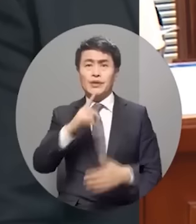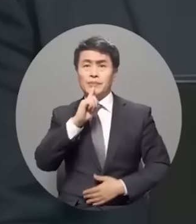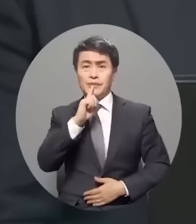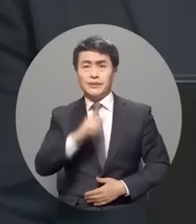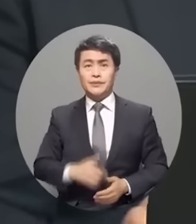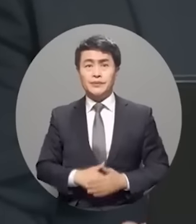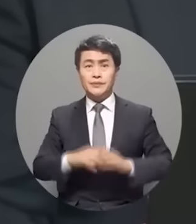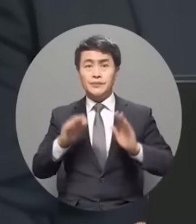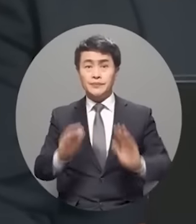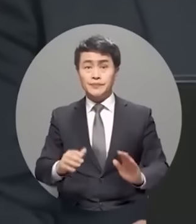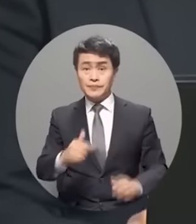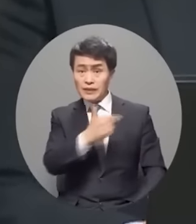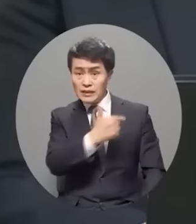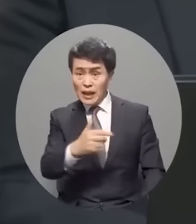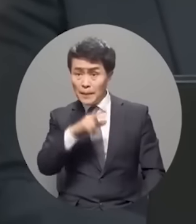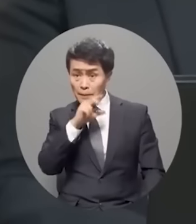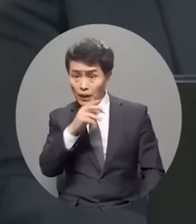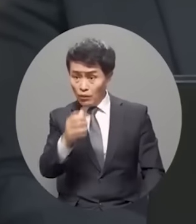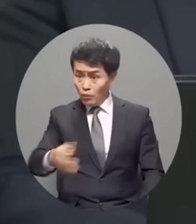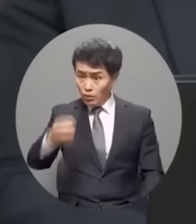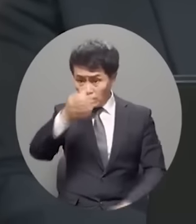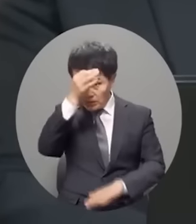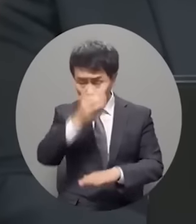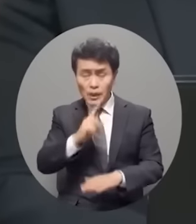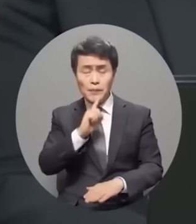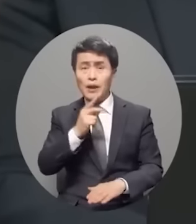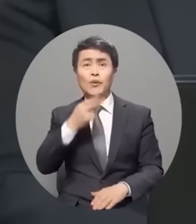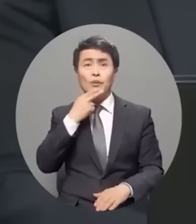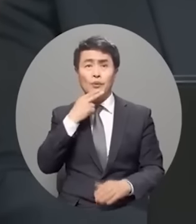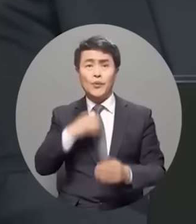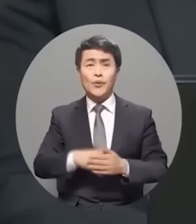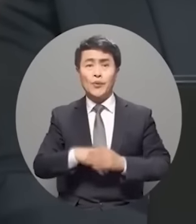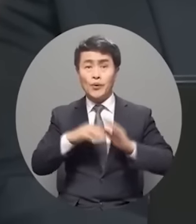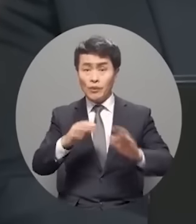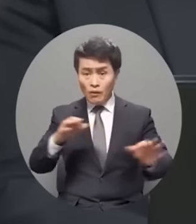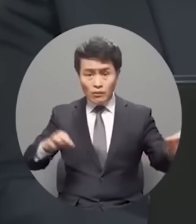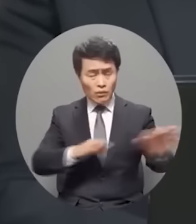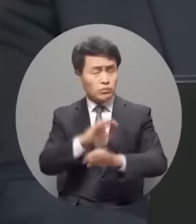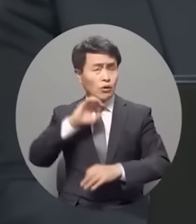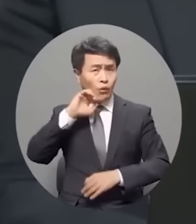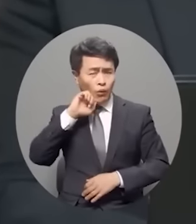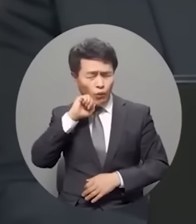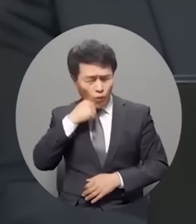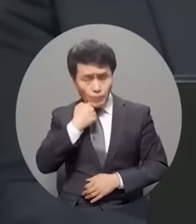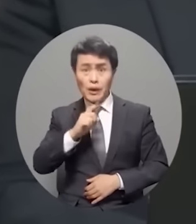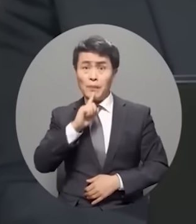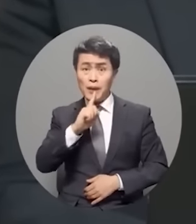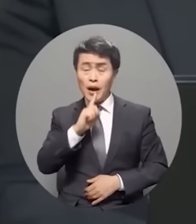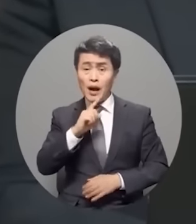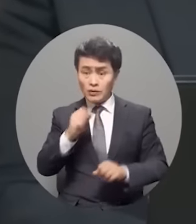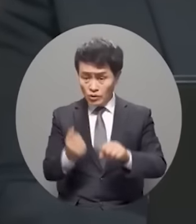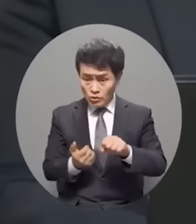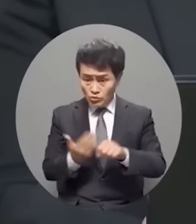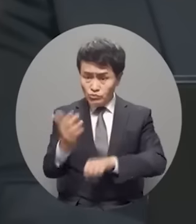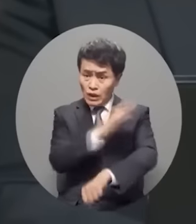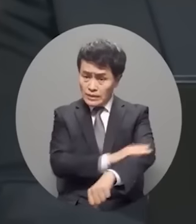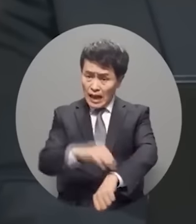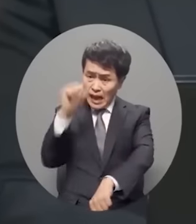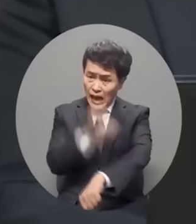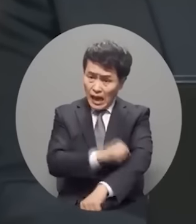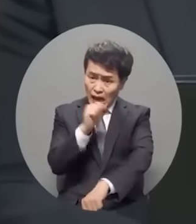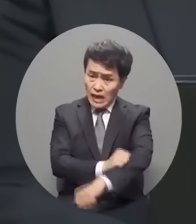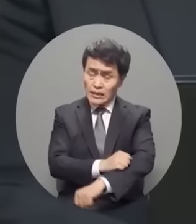대파 값이 올라도 죄송하단 말 한번 없었고 경제가 어려워 죽겠다는데 수출 잘된다는 말만